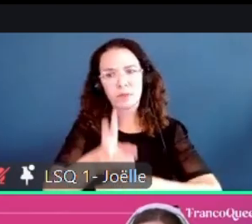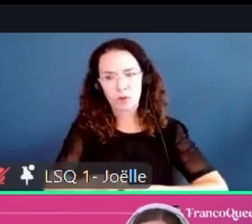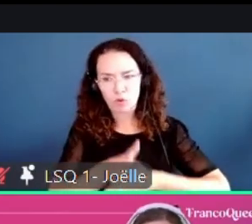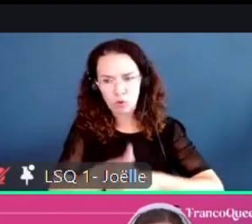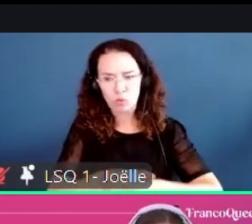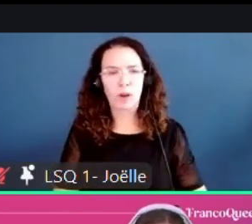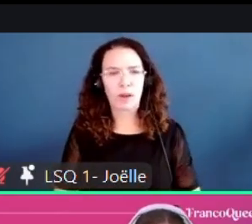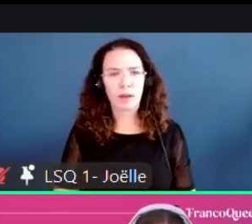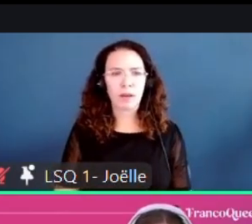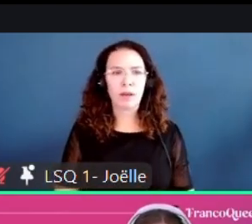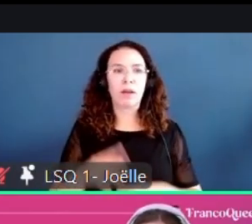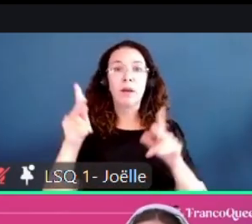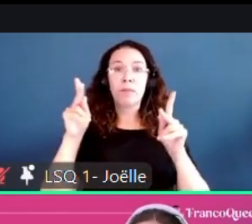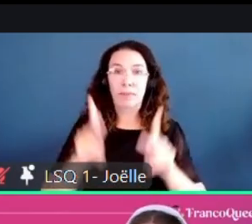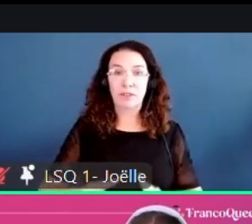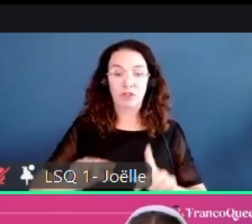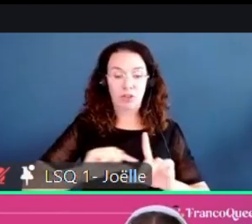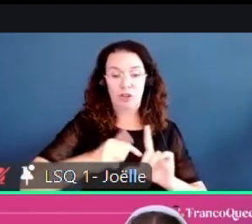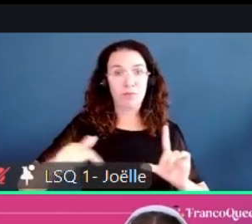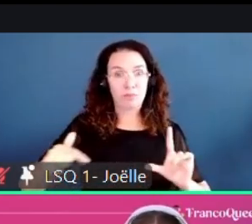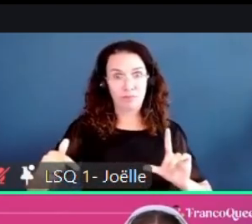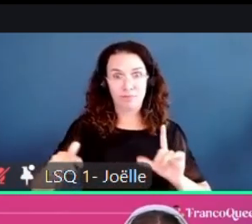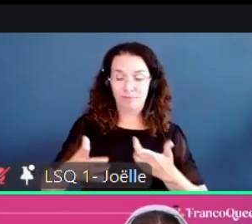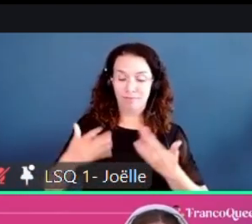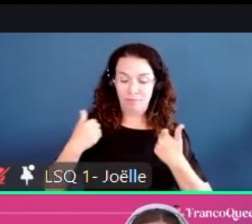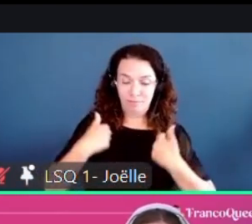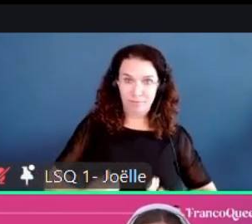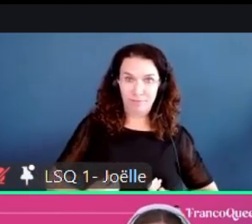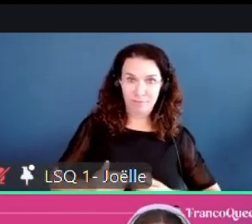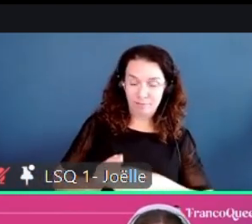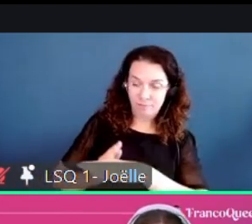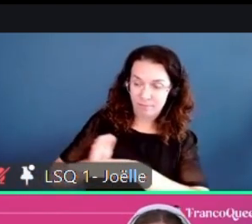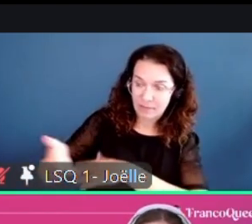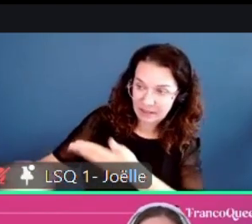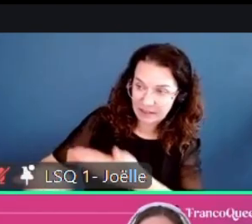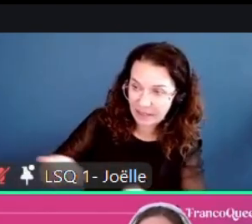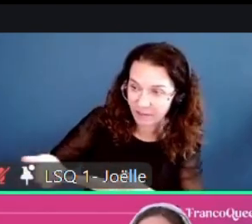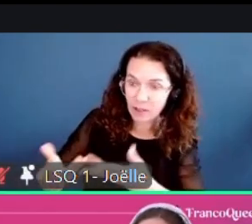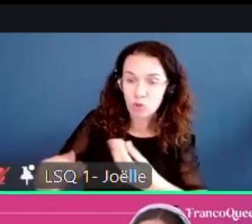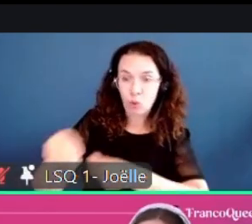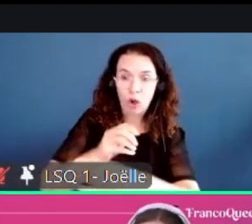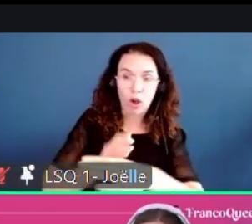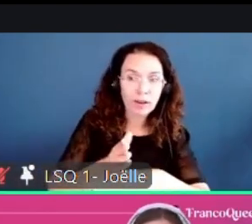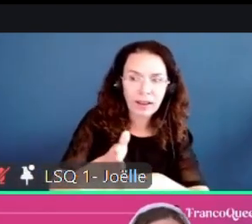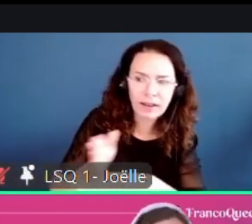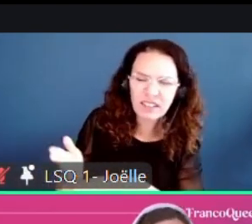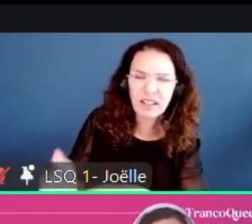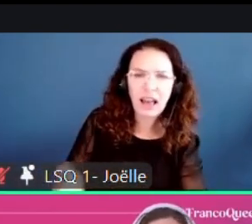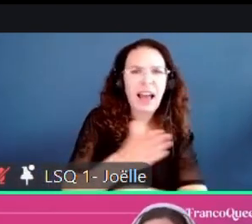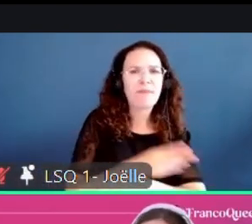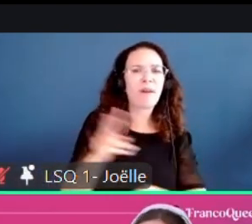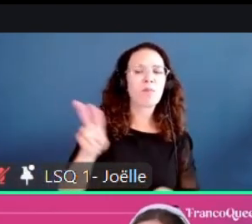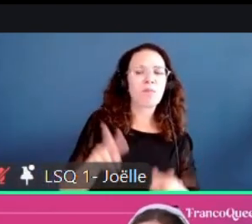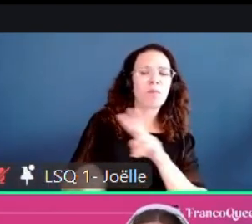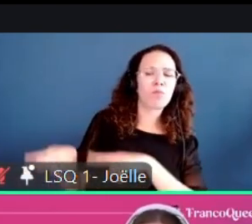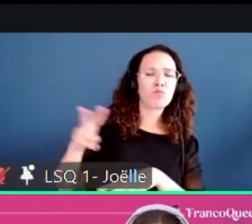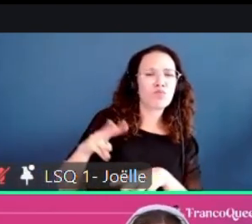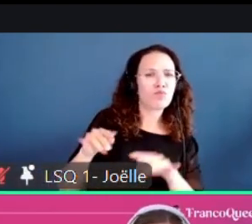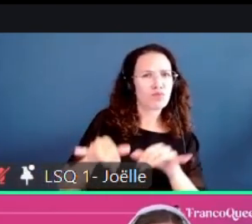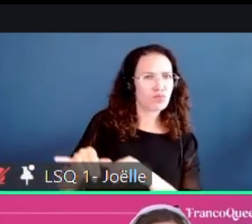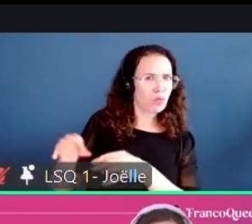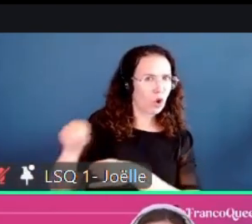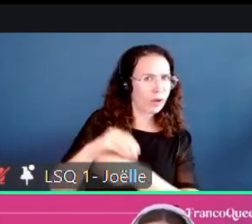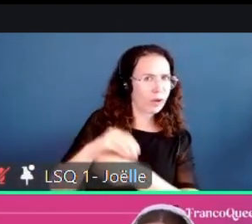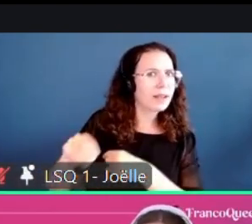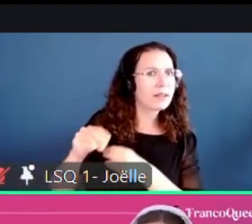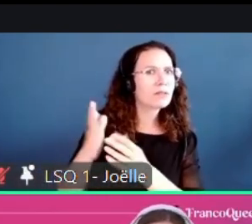Donc, les personnes de SLGBTQIA+, avant d'accéder à un service, de faire appel à un organisme, vont tenter d'évaluer, OK, est-ce qu'il s'agit d'un